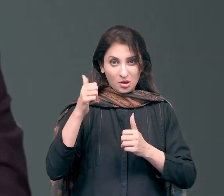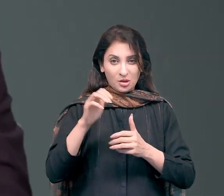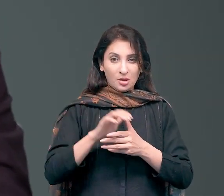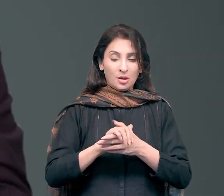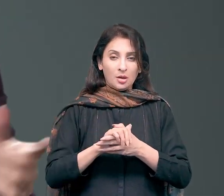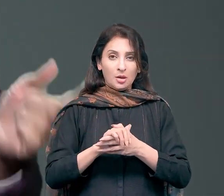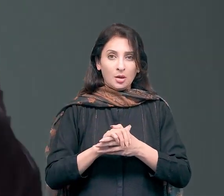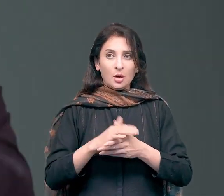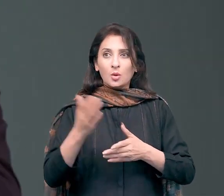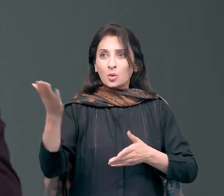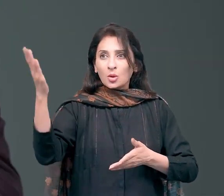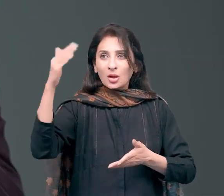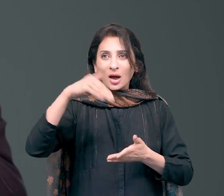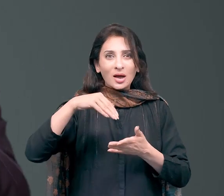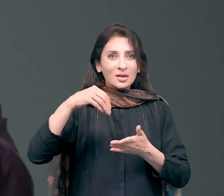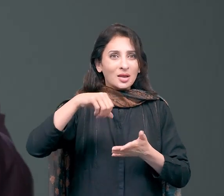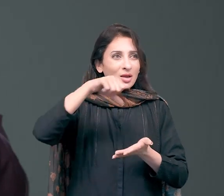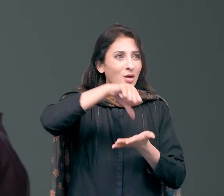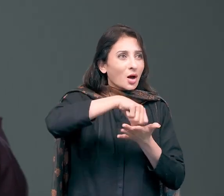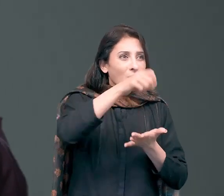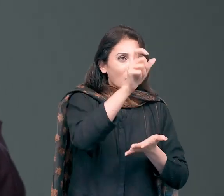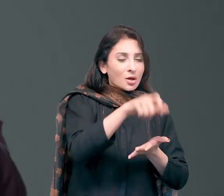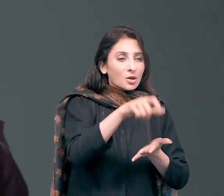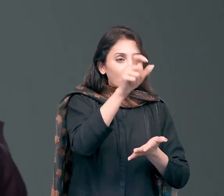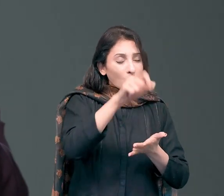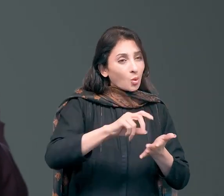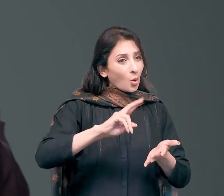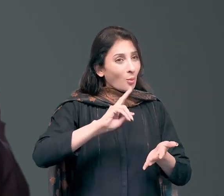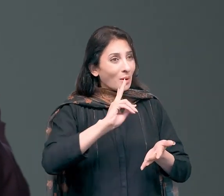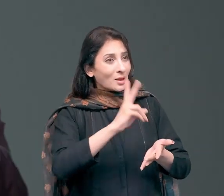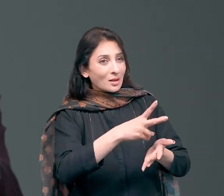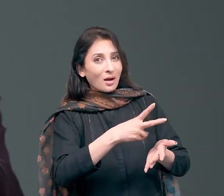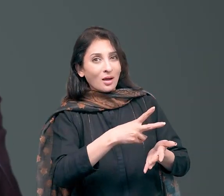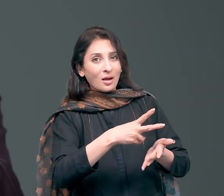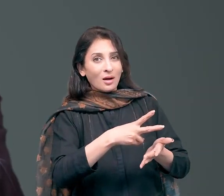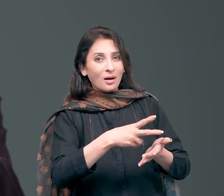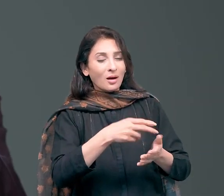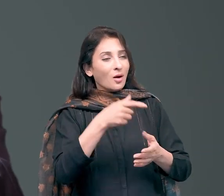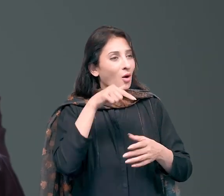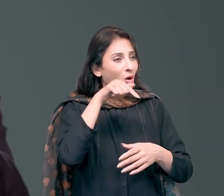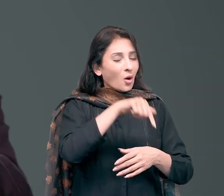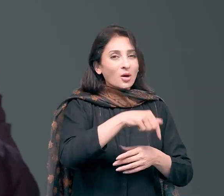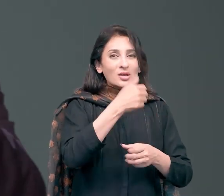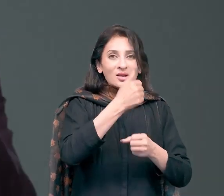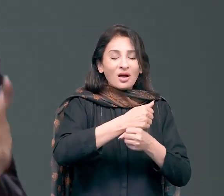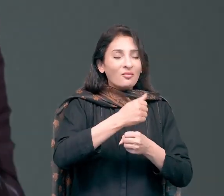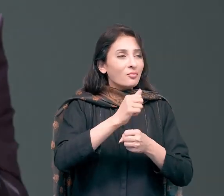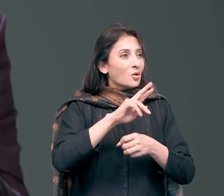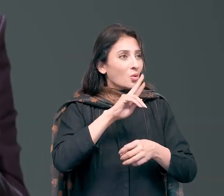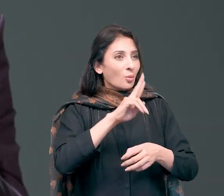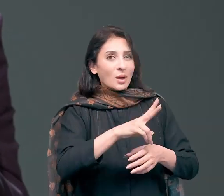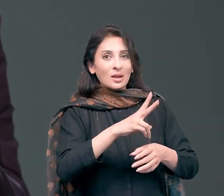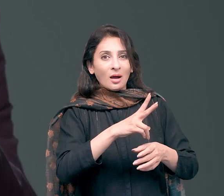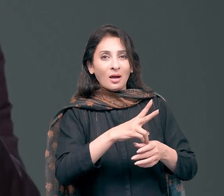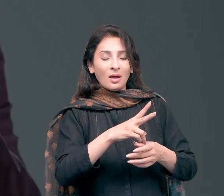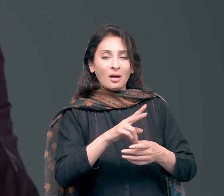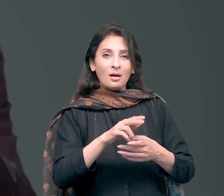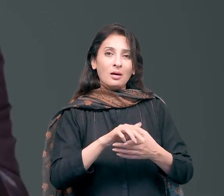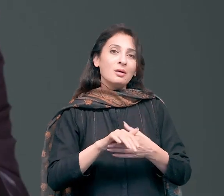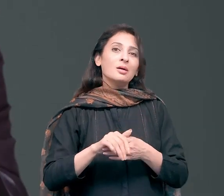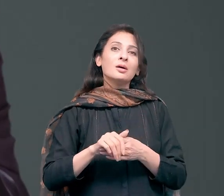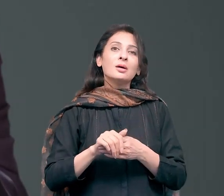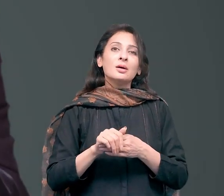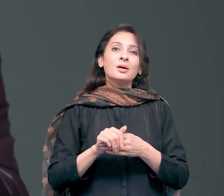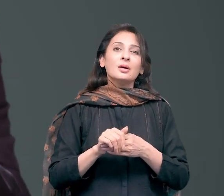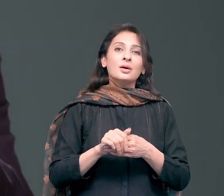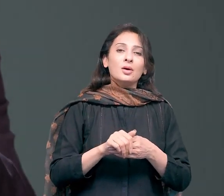تھے۔ انہوں نے آتی انگریزوں کو یہ بتانا شروع کر دیا، ہز مجسٹی گورنمنٹ کو بتانا